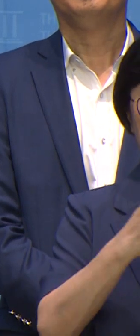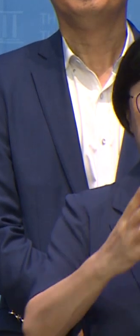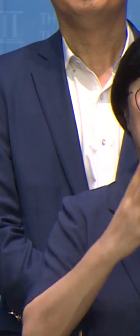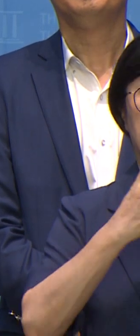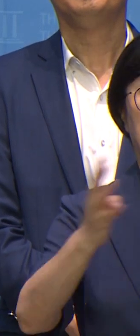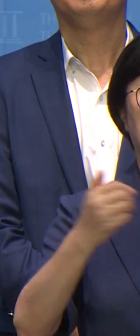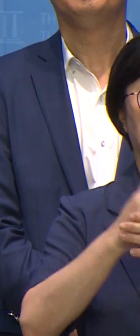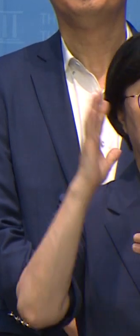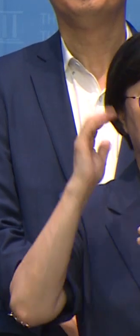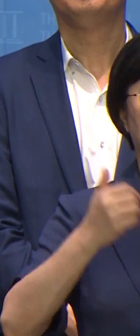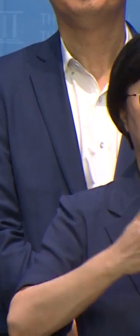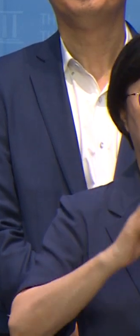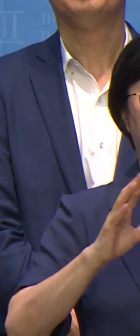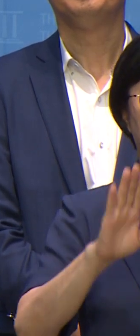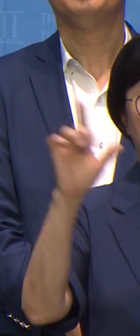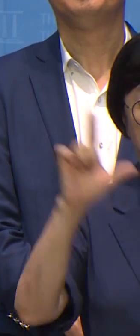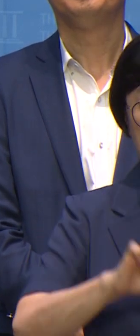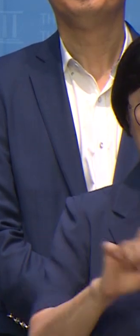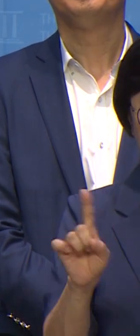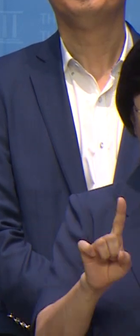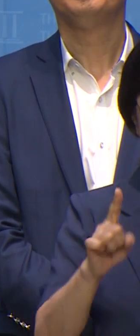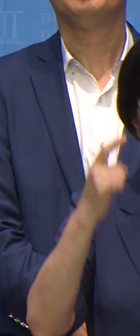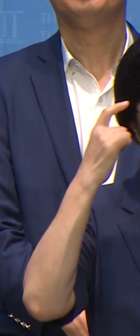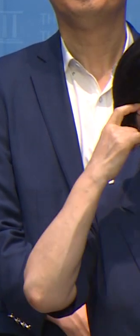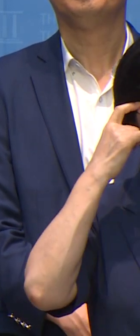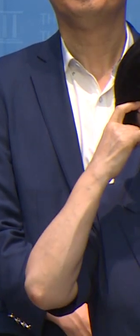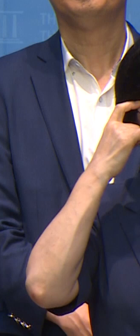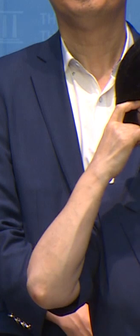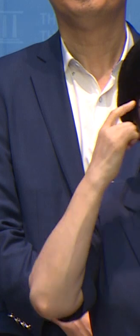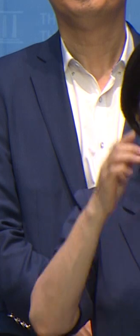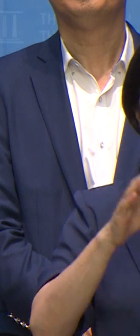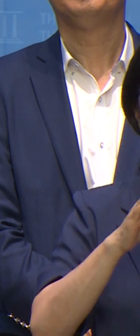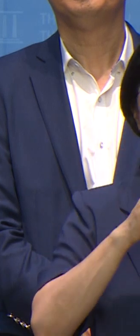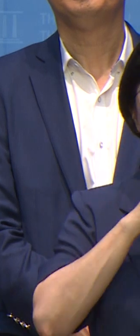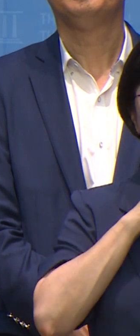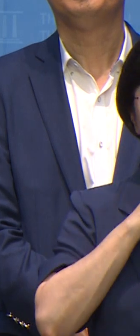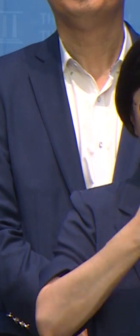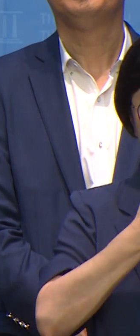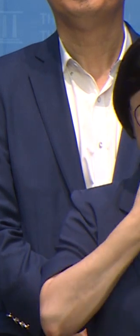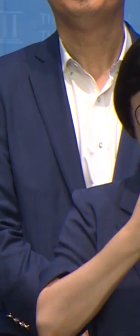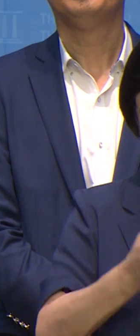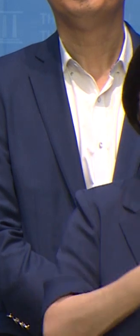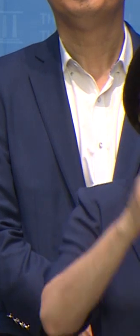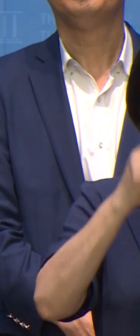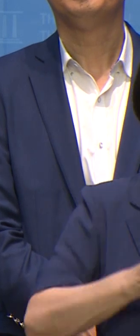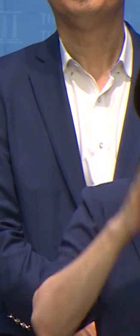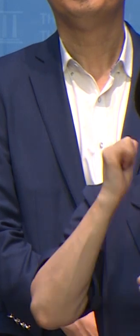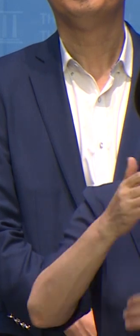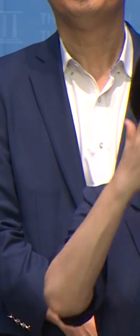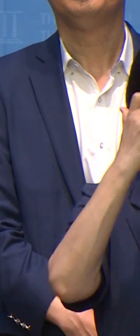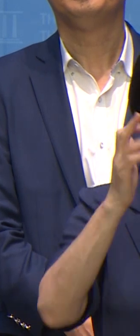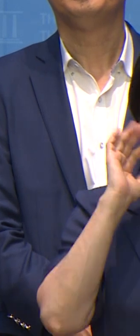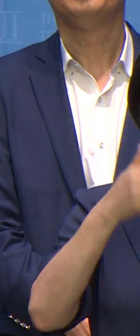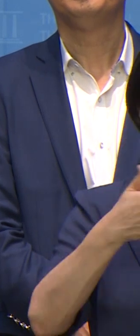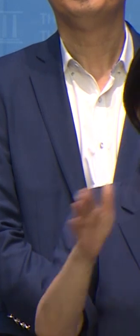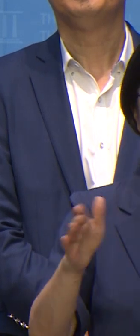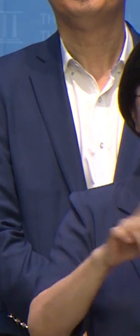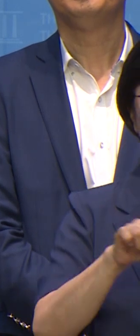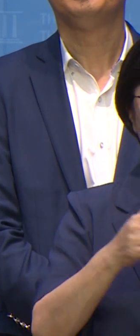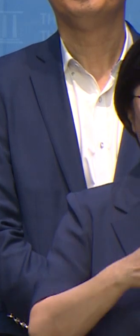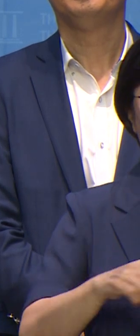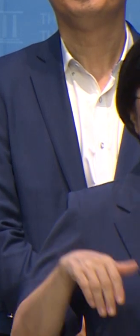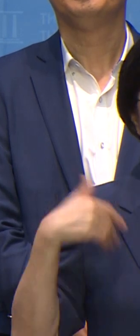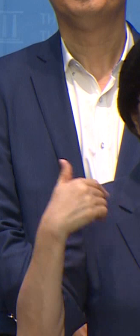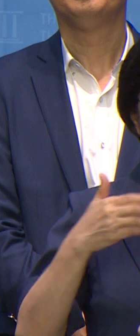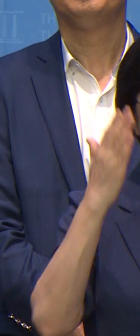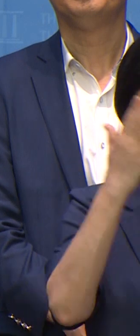후 대한민국의 모습이 어떨지 상상만으로도 아찔합니다. 윤석열 대통령과 용산 대통령실은 옳은